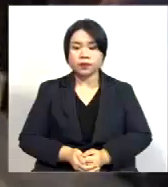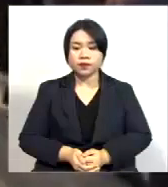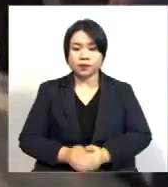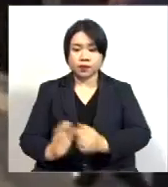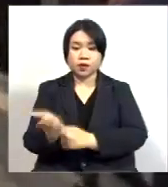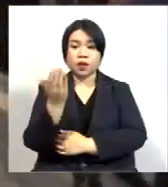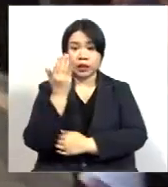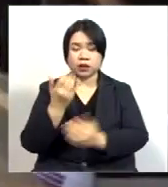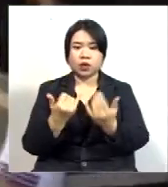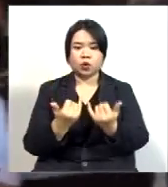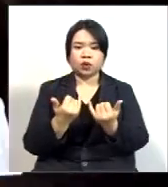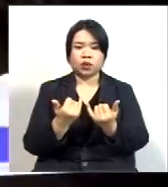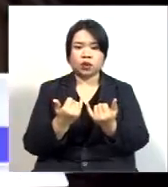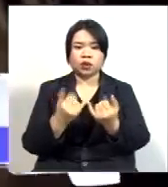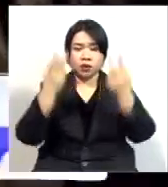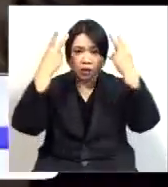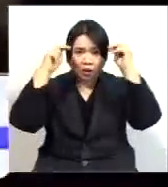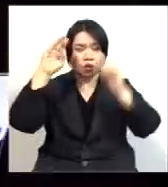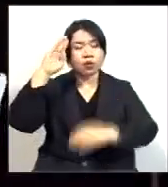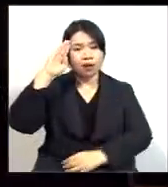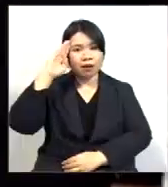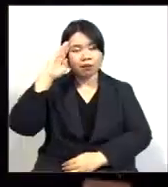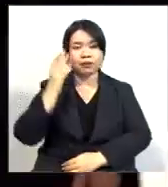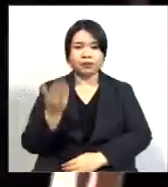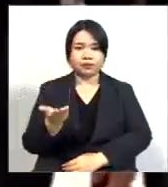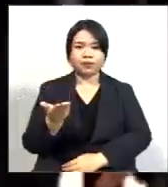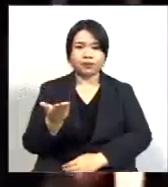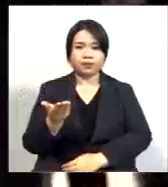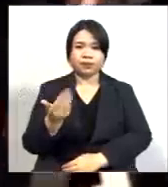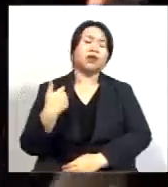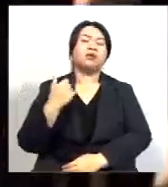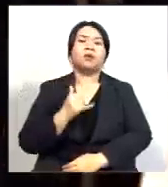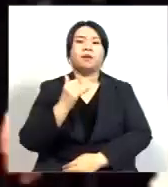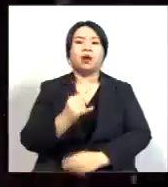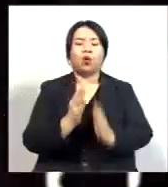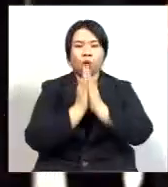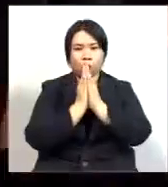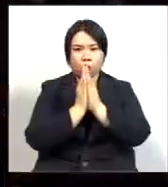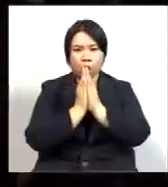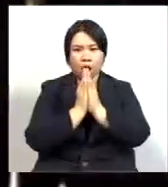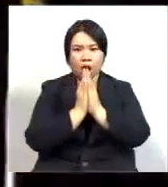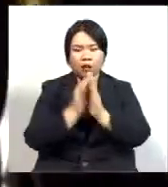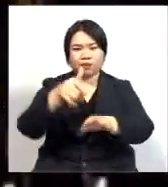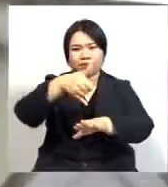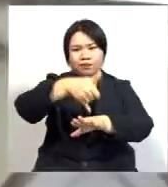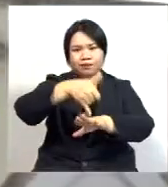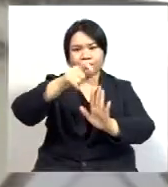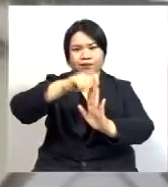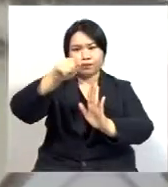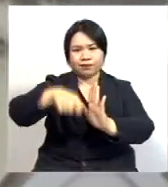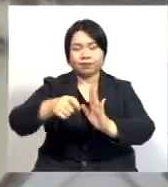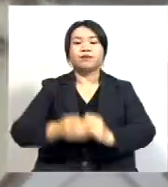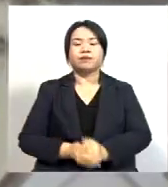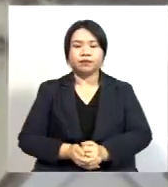เมื่อช่วงเช้าที่ผ่านมาค่ะพลเอกประยุทธ์จันทร์โอชานายกรัฐมนตรีค่ะได้เดินทางเข้ากราบสักการะอนุสาวรีย์ท้าวสุรน